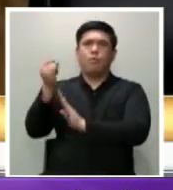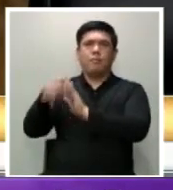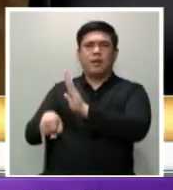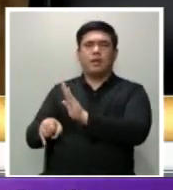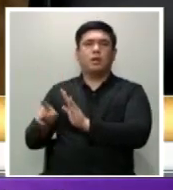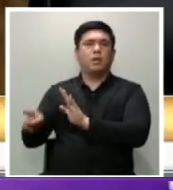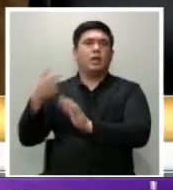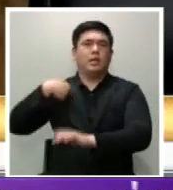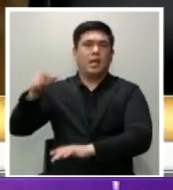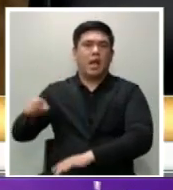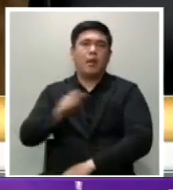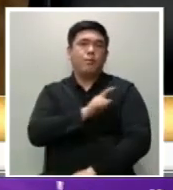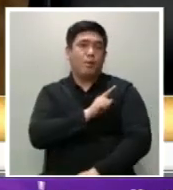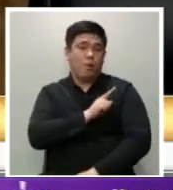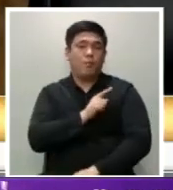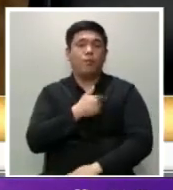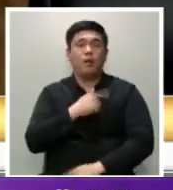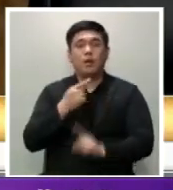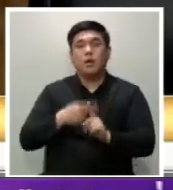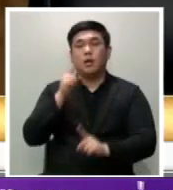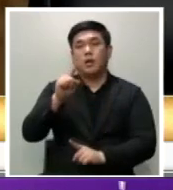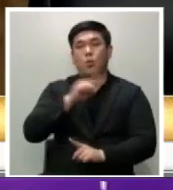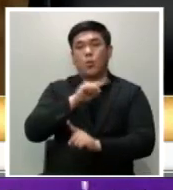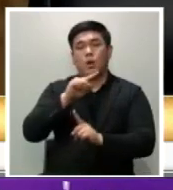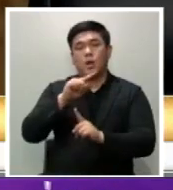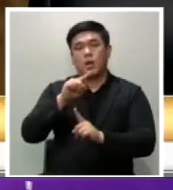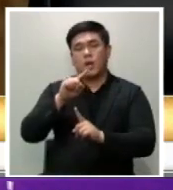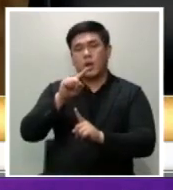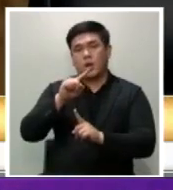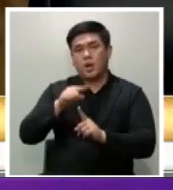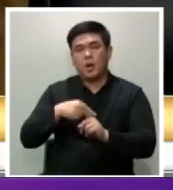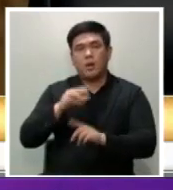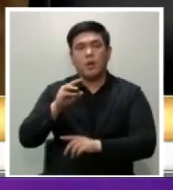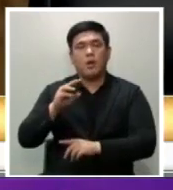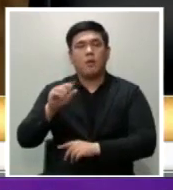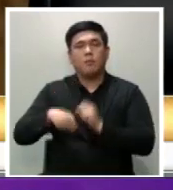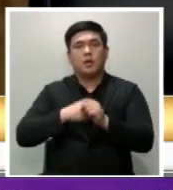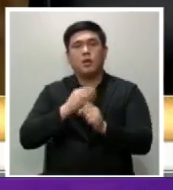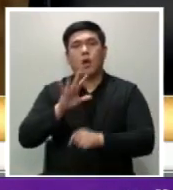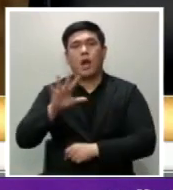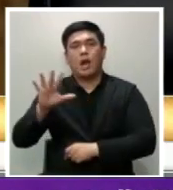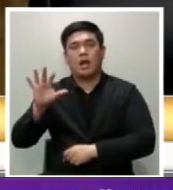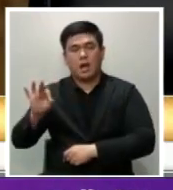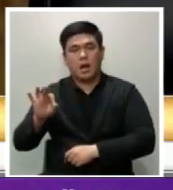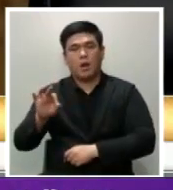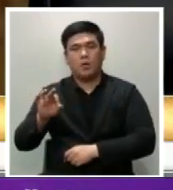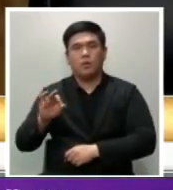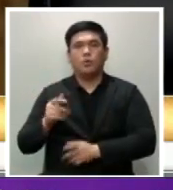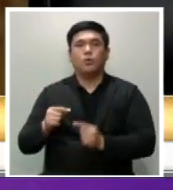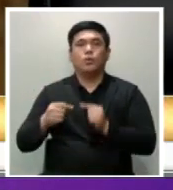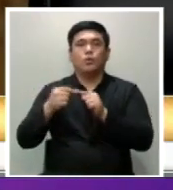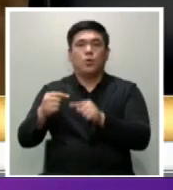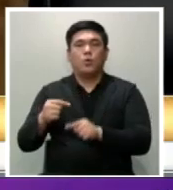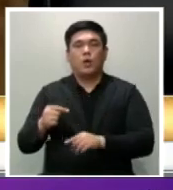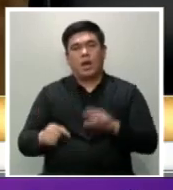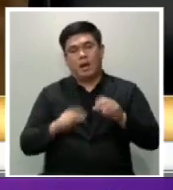ดสินจึงฟ้องไปในเดือนมกราคม2559แล้วคดีก็ไปอยู่ในศาล59